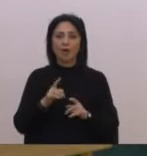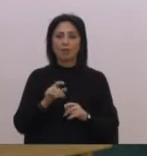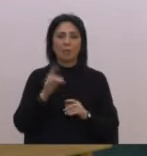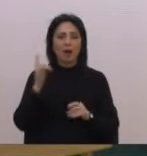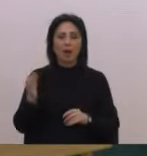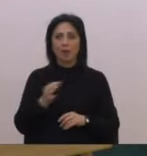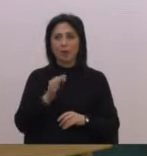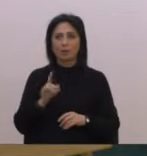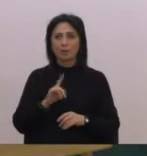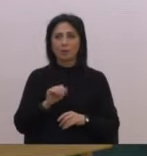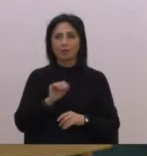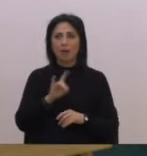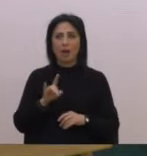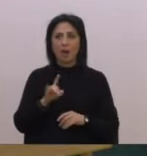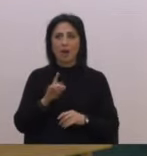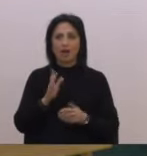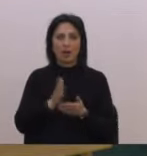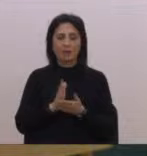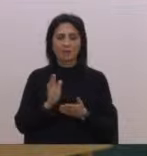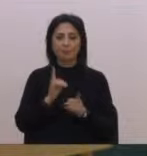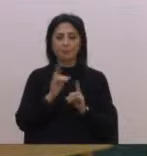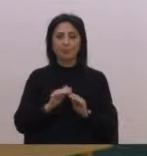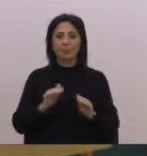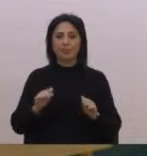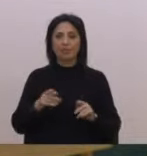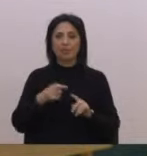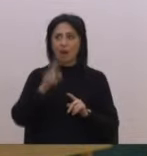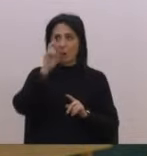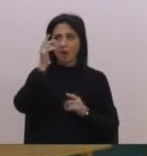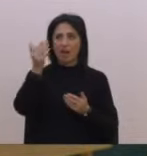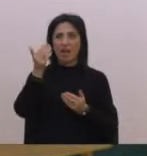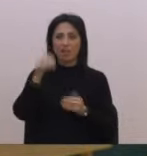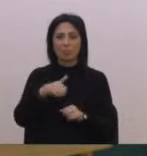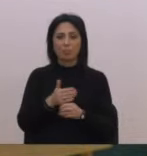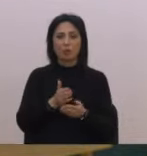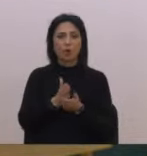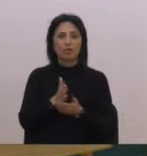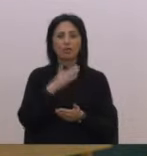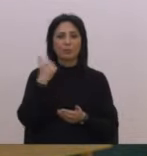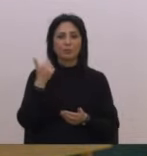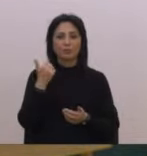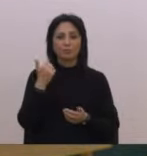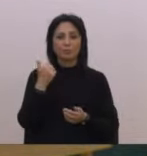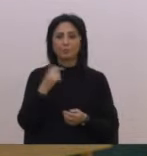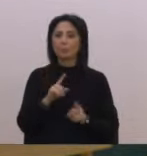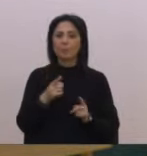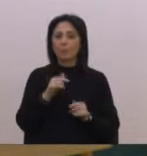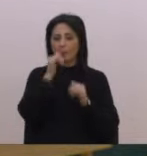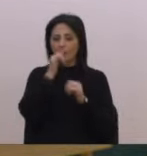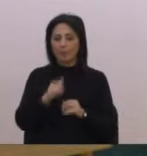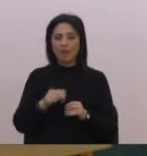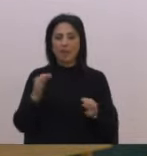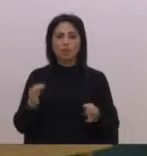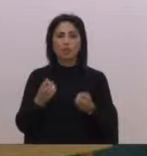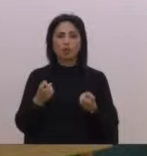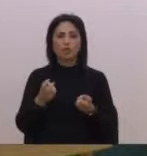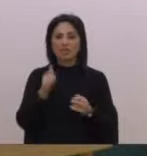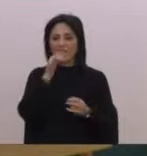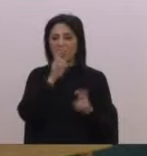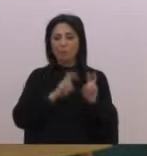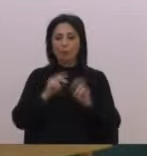არასოდეს არ გახდა ბავშვები ამ ხელისუფლების პრიორიტეტი. Რატომ ვერასოდეს ვერ